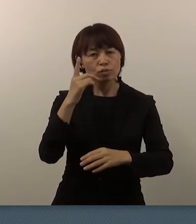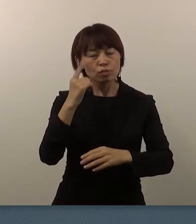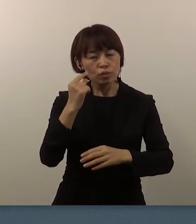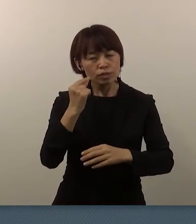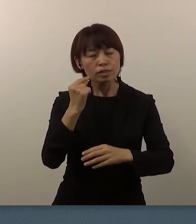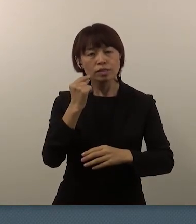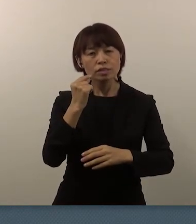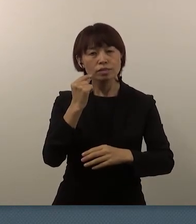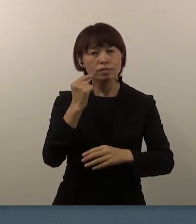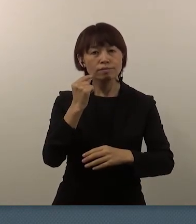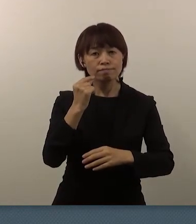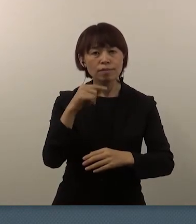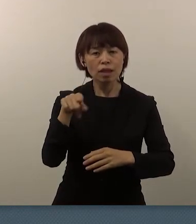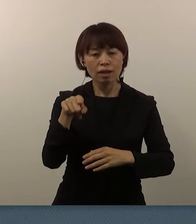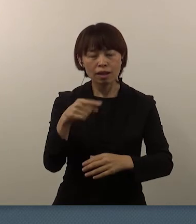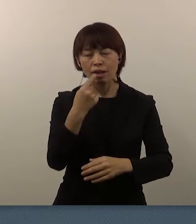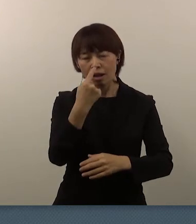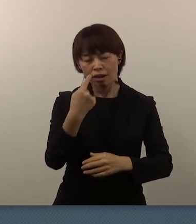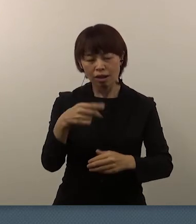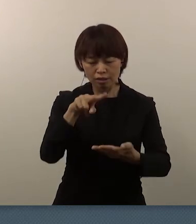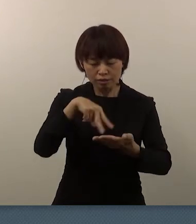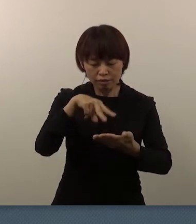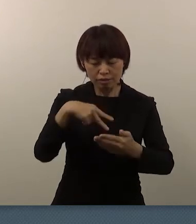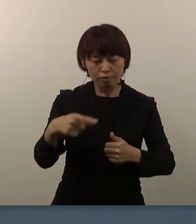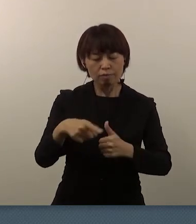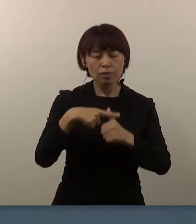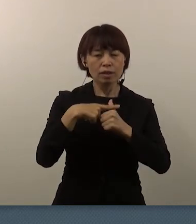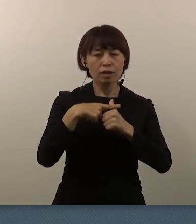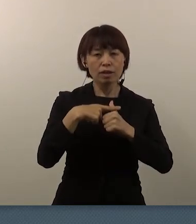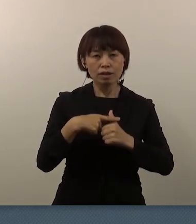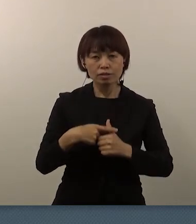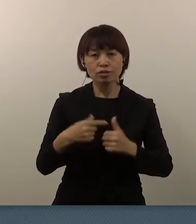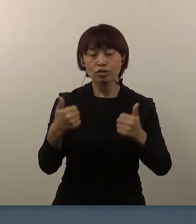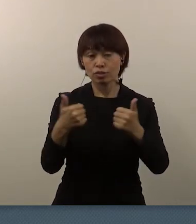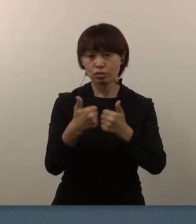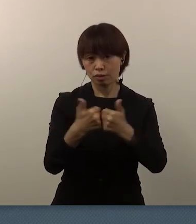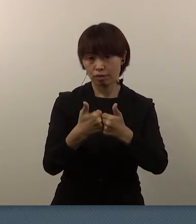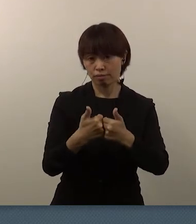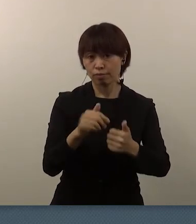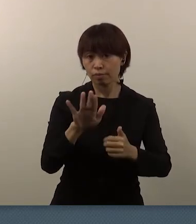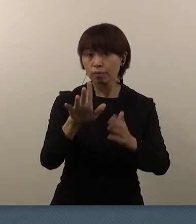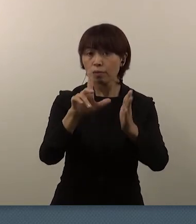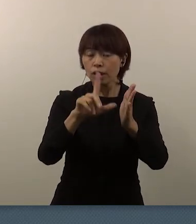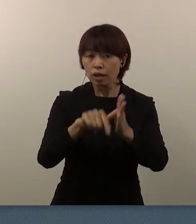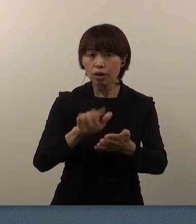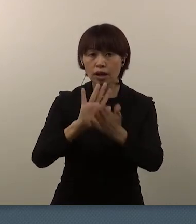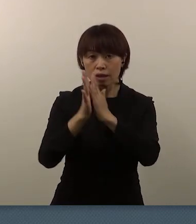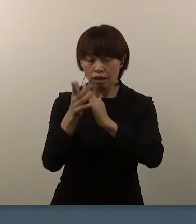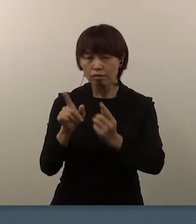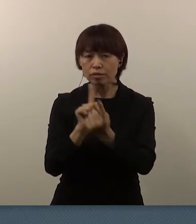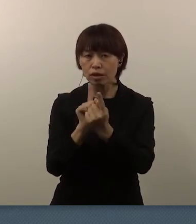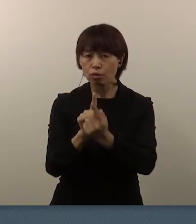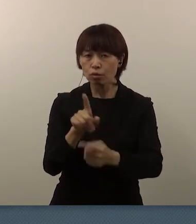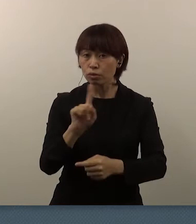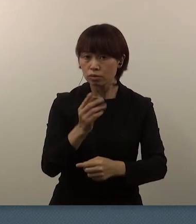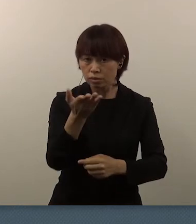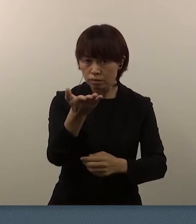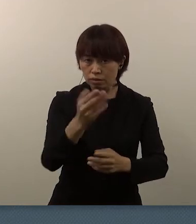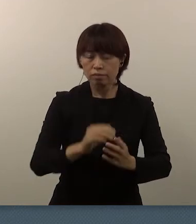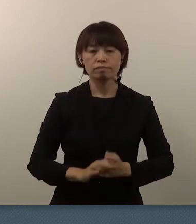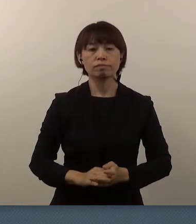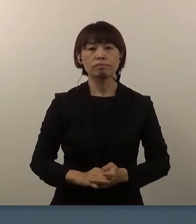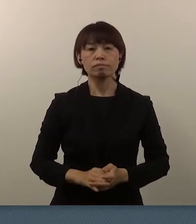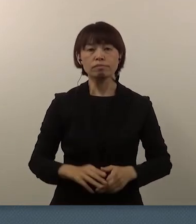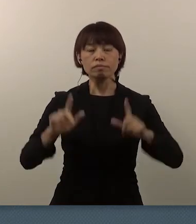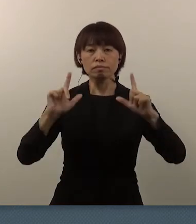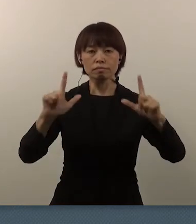し傷ついたというようなご相談があれば、県としてはどのように対応されますでしょうか。 それは家庭の問題であり